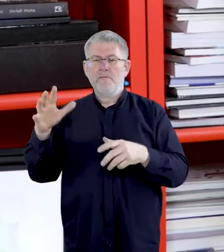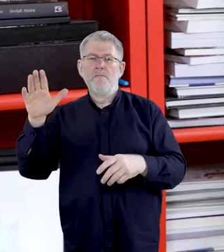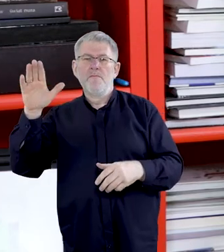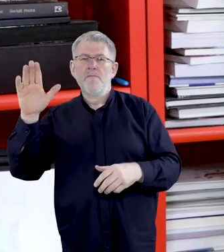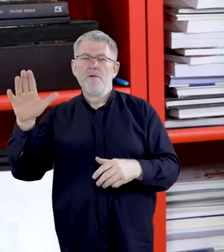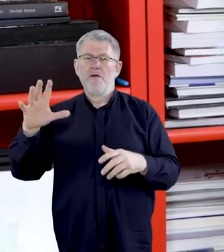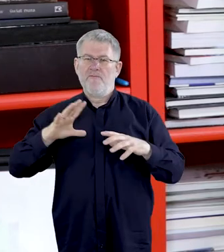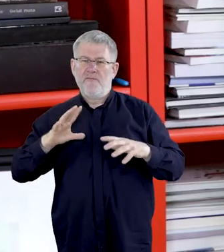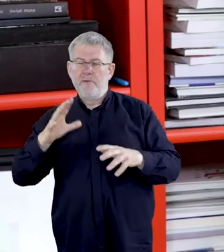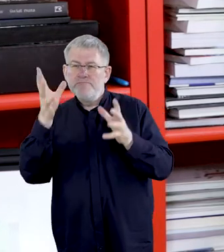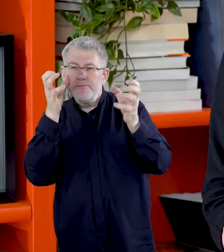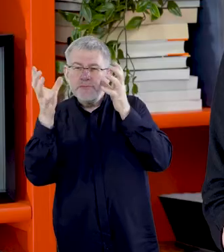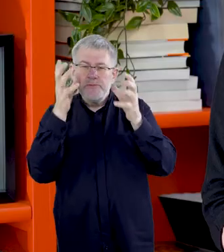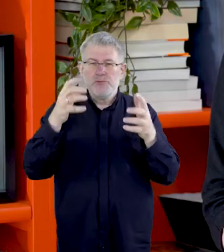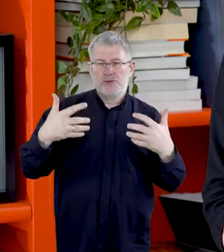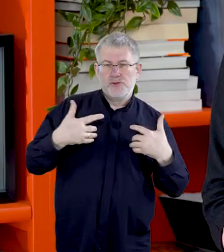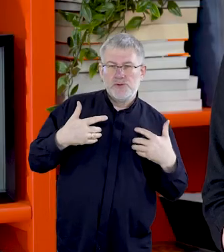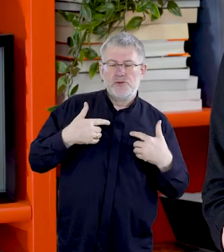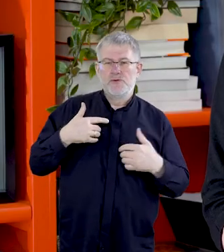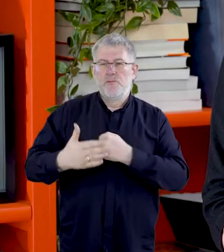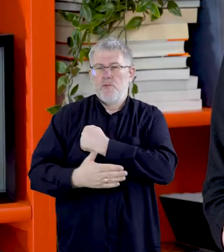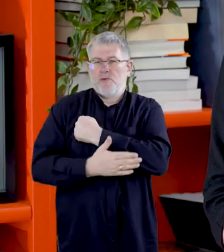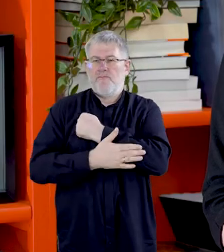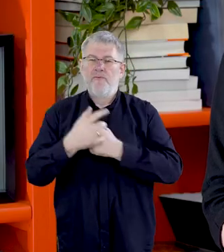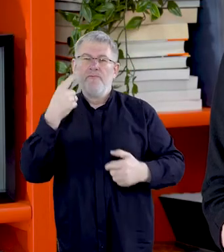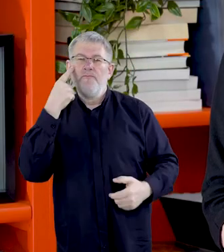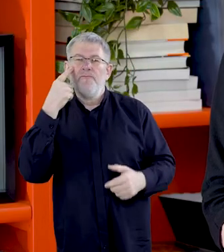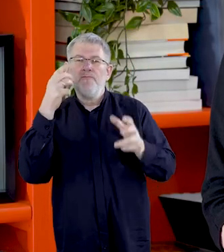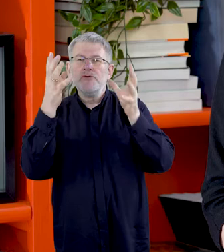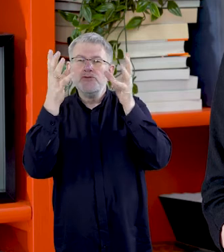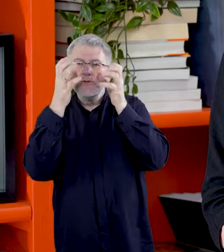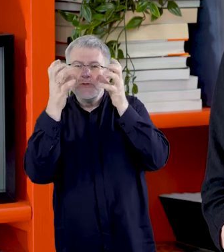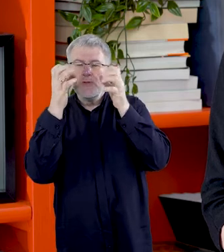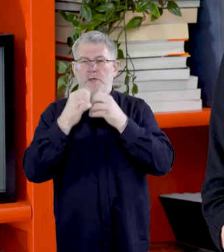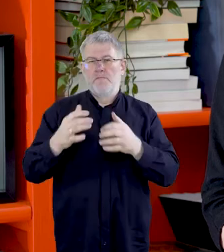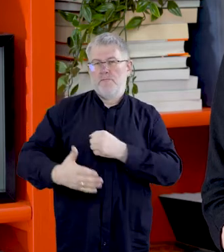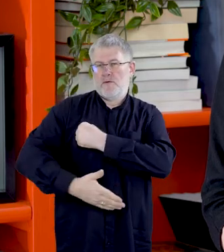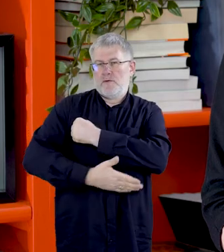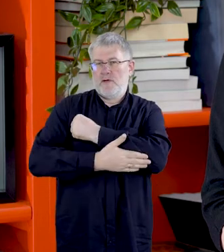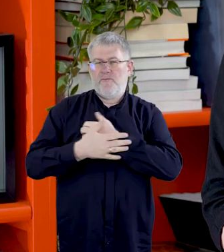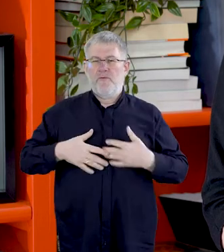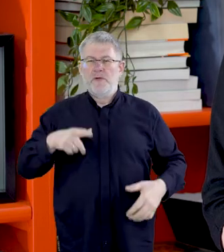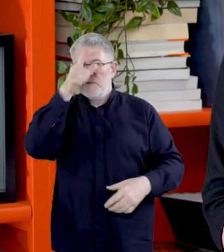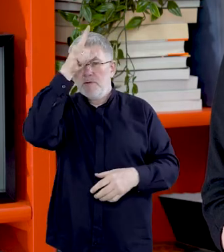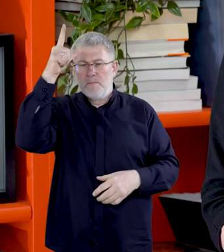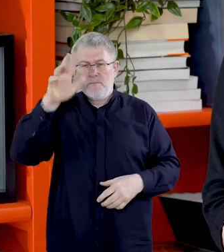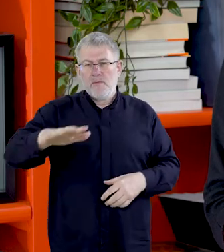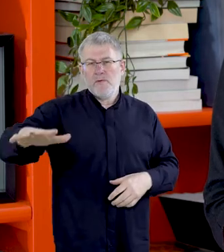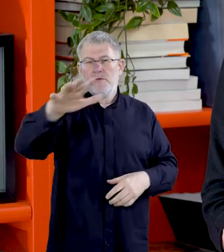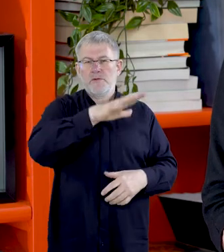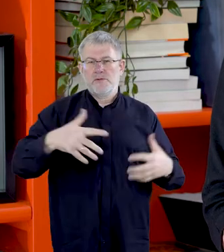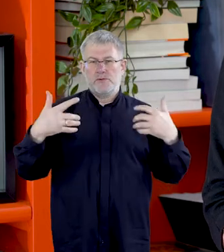postrzeganiu, funkcjonowaniu właśnie na wzroku i bazą społecznego funkcjonowania,